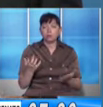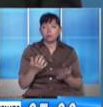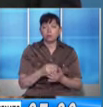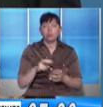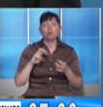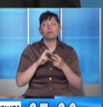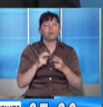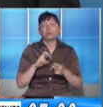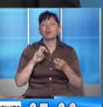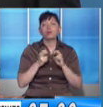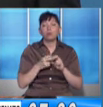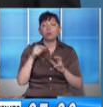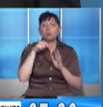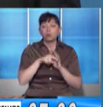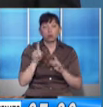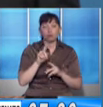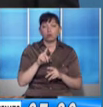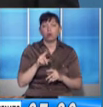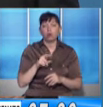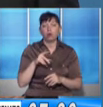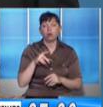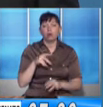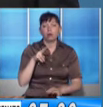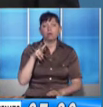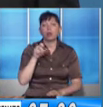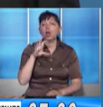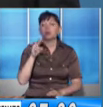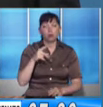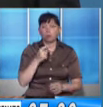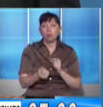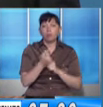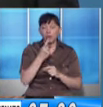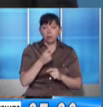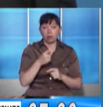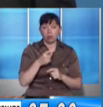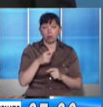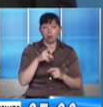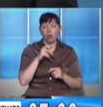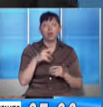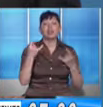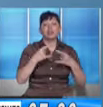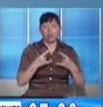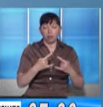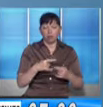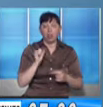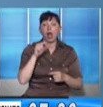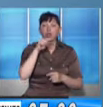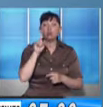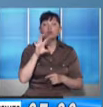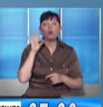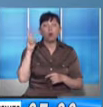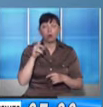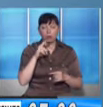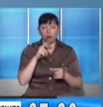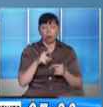Deci problema este că nu a apărut domnul Platon la televiziune. Problema este că domnul Platon a ieșit de acolo. Iar